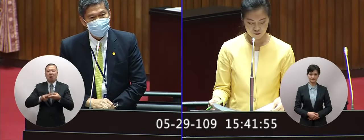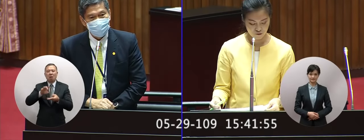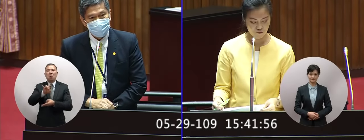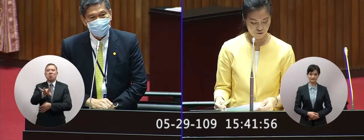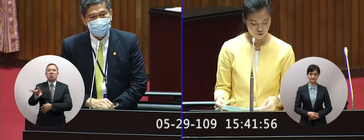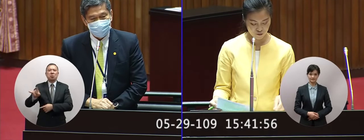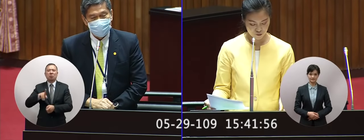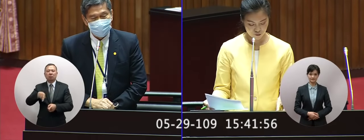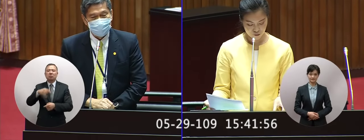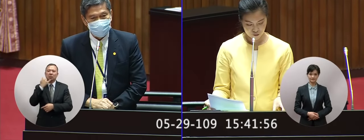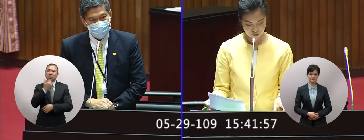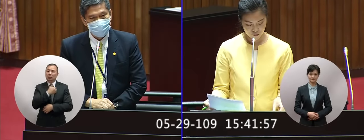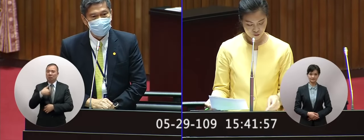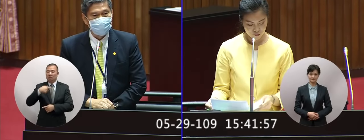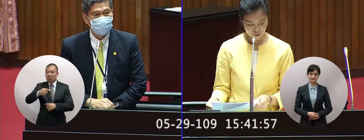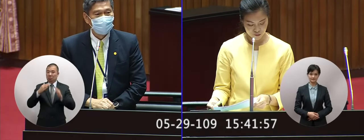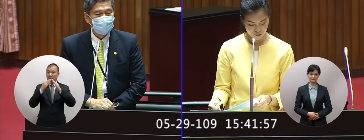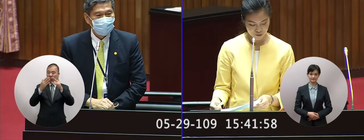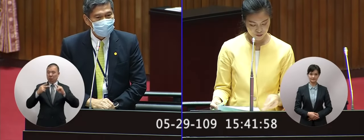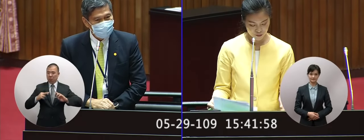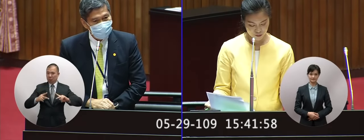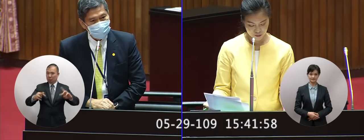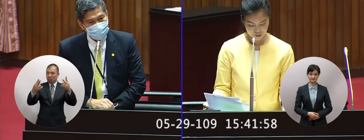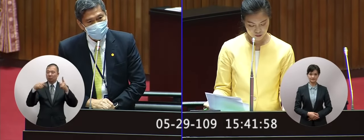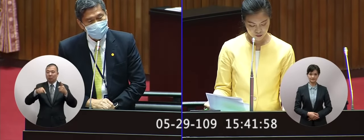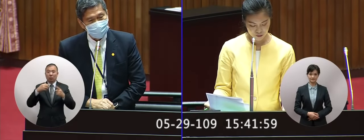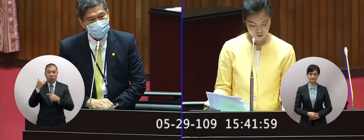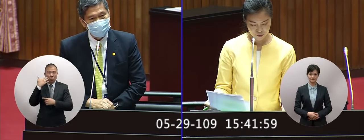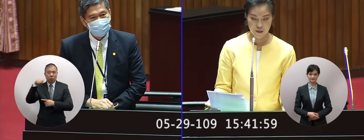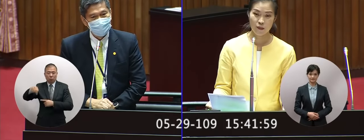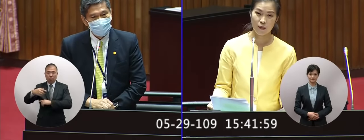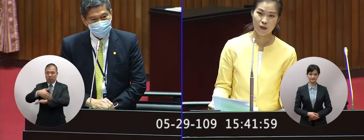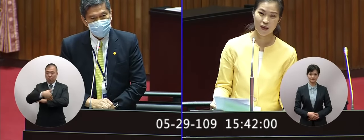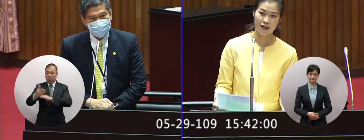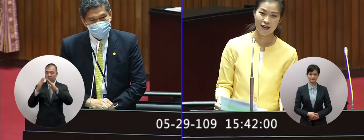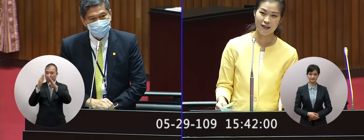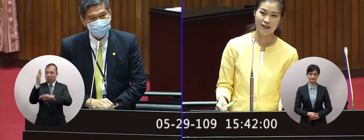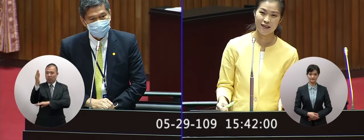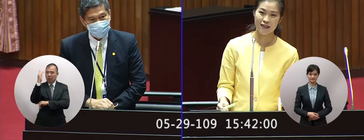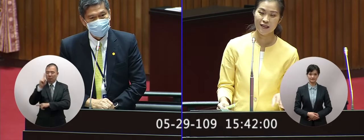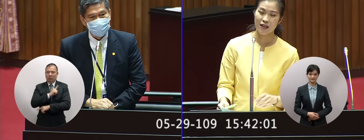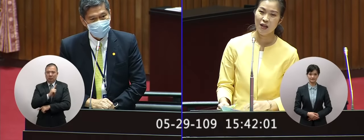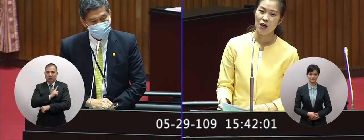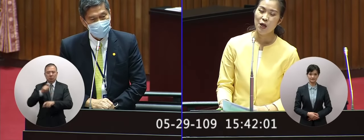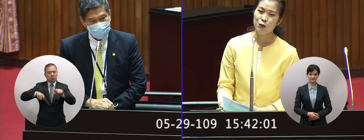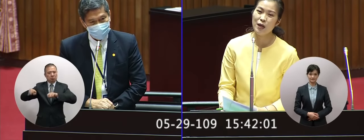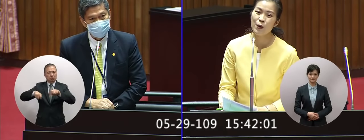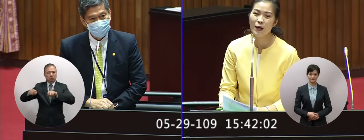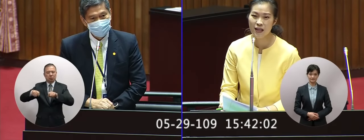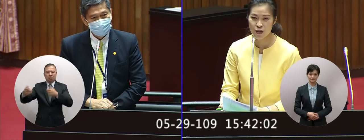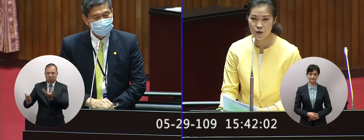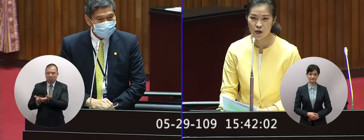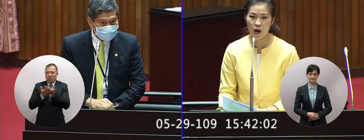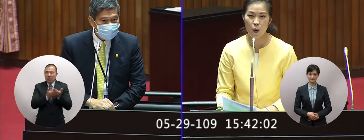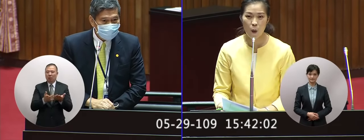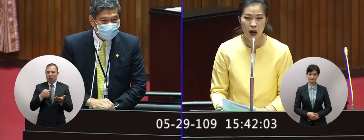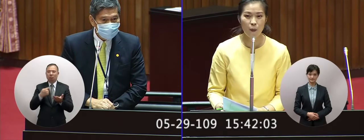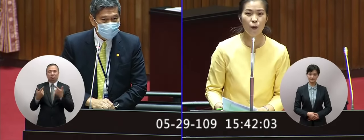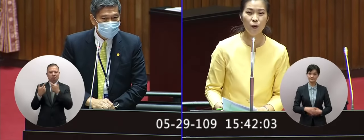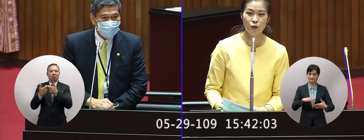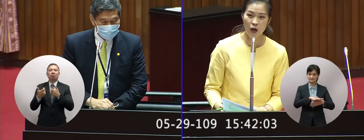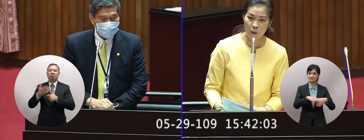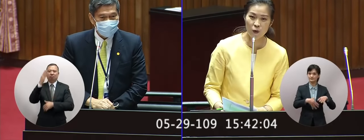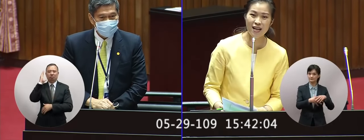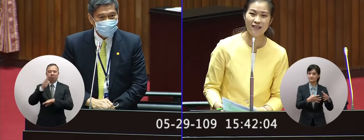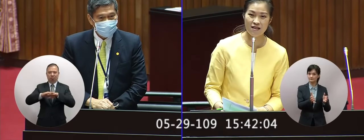的。那么这个东西，如果地方政府提出哈一个具体的规划的话，我想我们哈主管单位会尽力来配合。 所以会很需要文